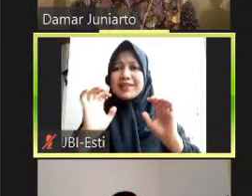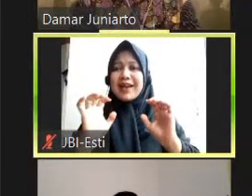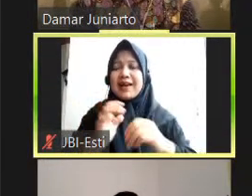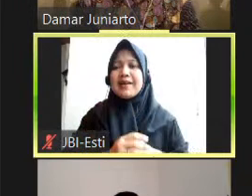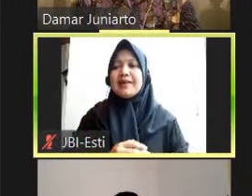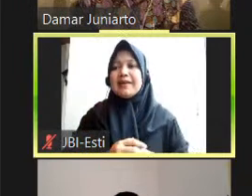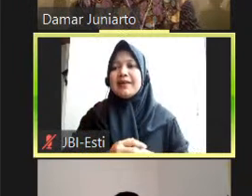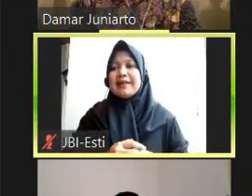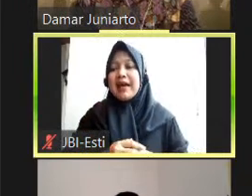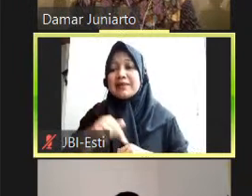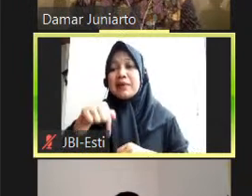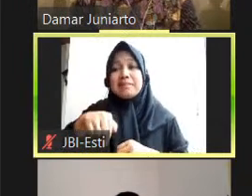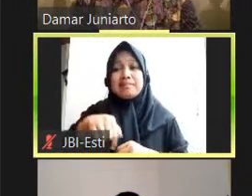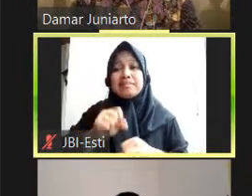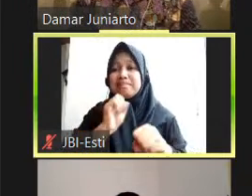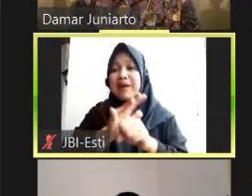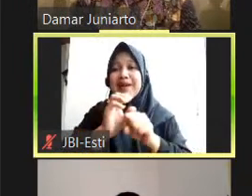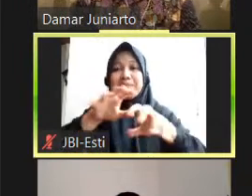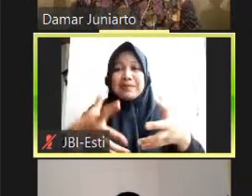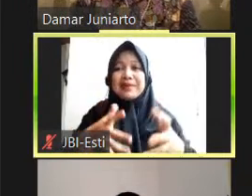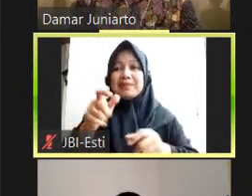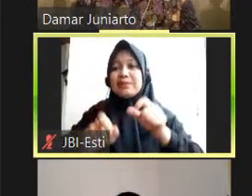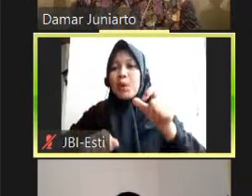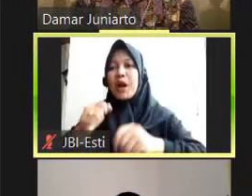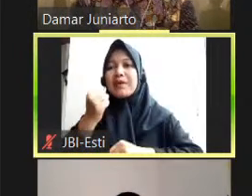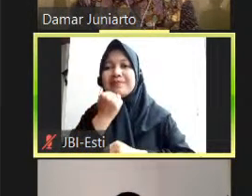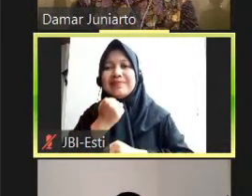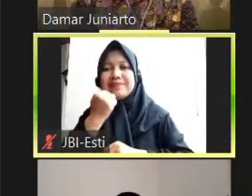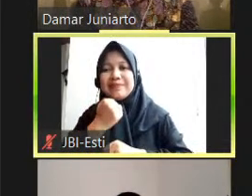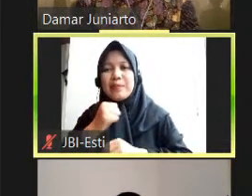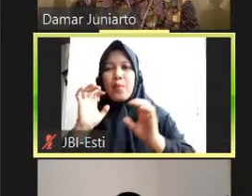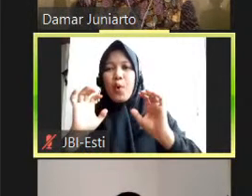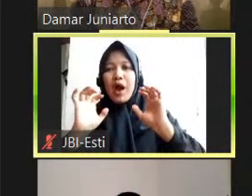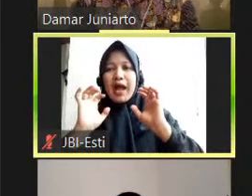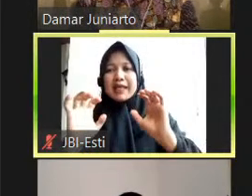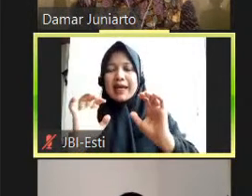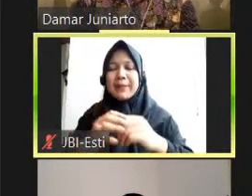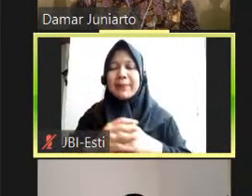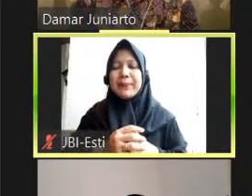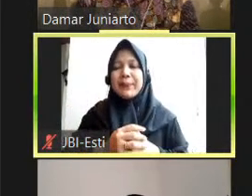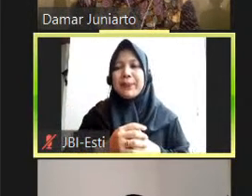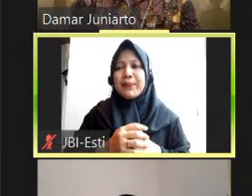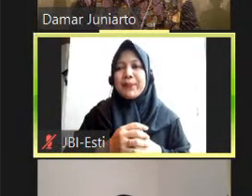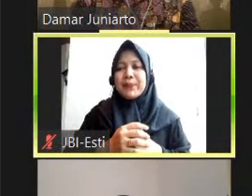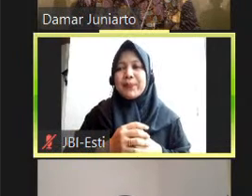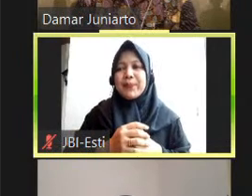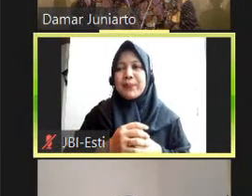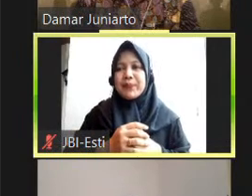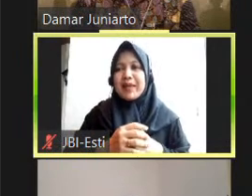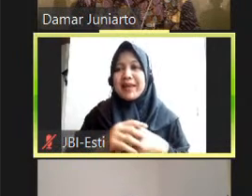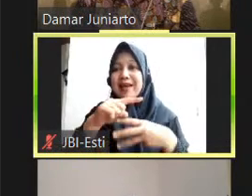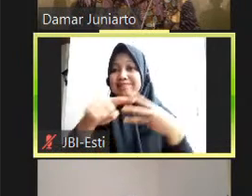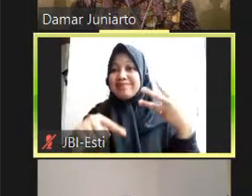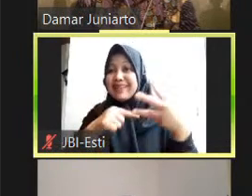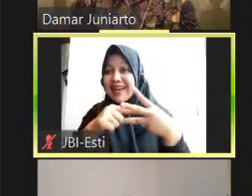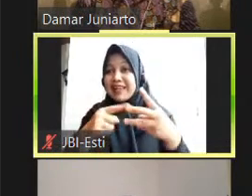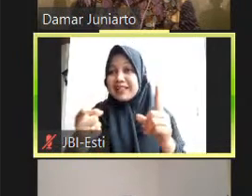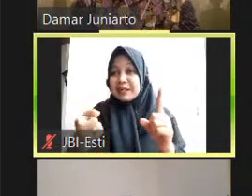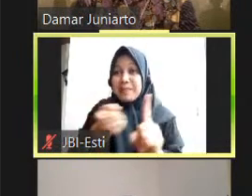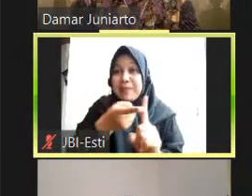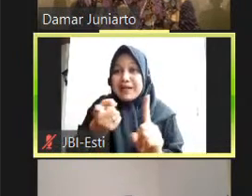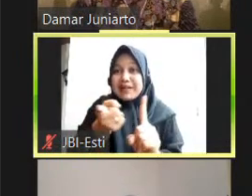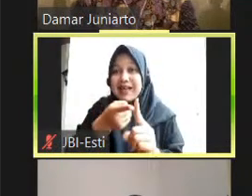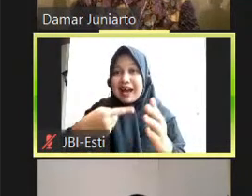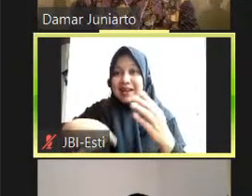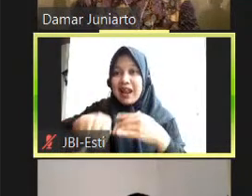karena pandemi. Nah, tiga bentuk tadi represi lewat sosial media sudah saya tunjukkan. Tentu saja